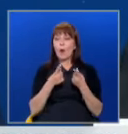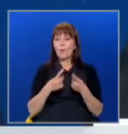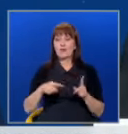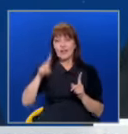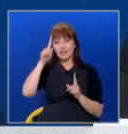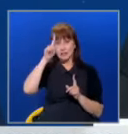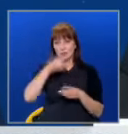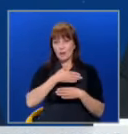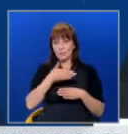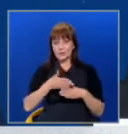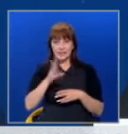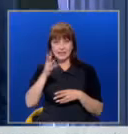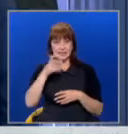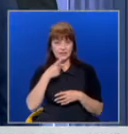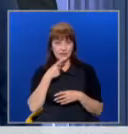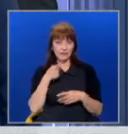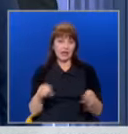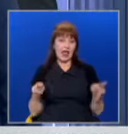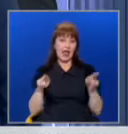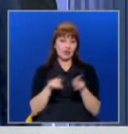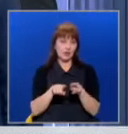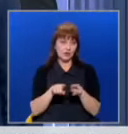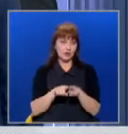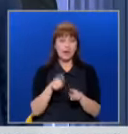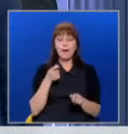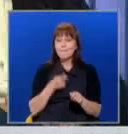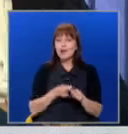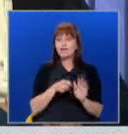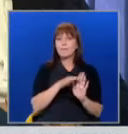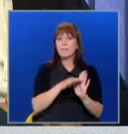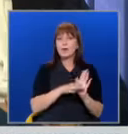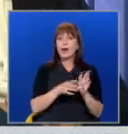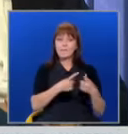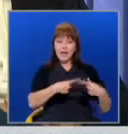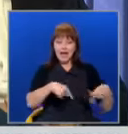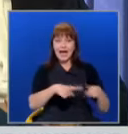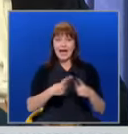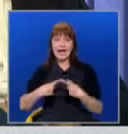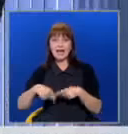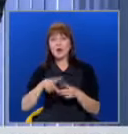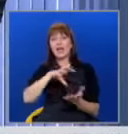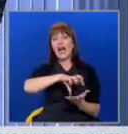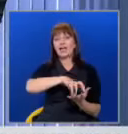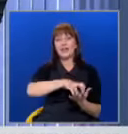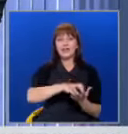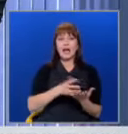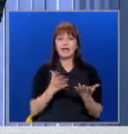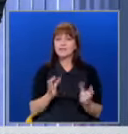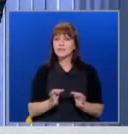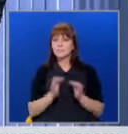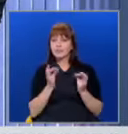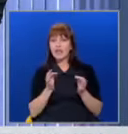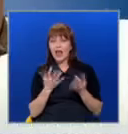от 30 години общо взето е един и същ. Разработваме програма по райони, по квартали, с съответните специфики,